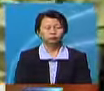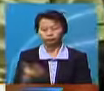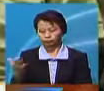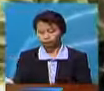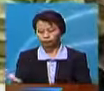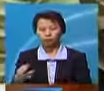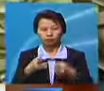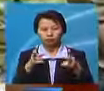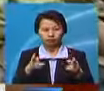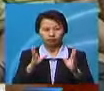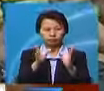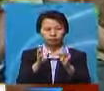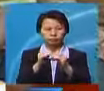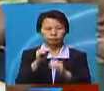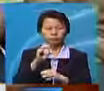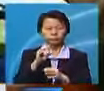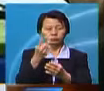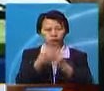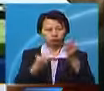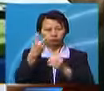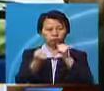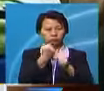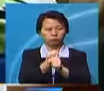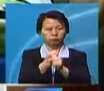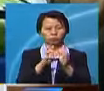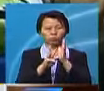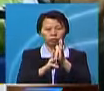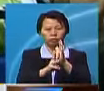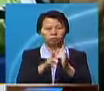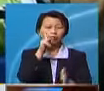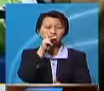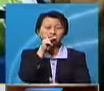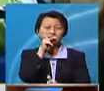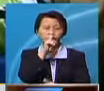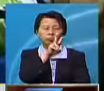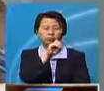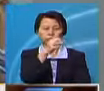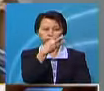beliau merasmikan persidangan 3 tahunan perwakilan QPEX Negeri Kedah sesi